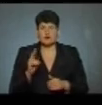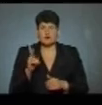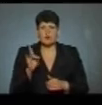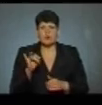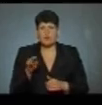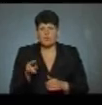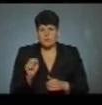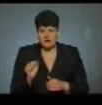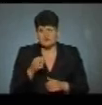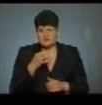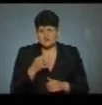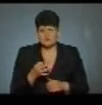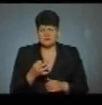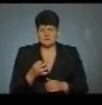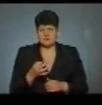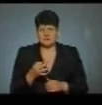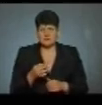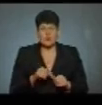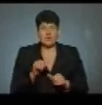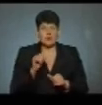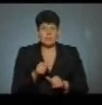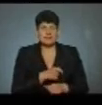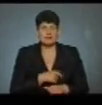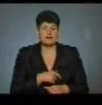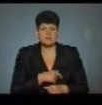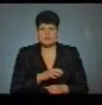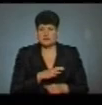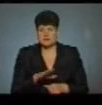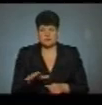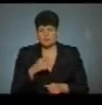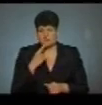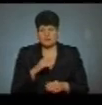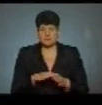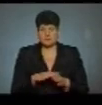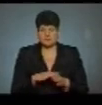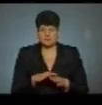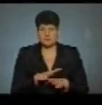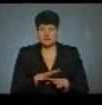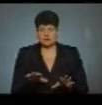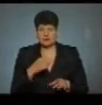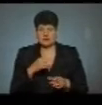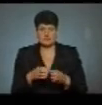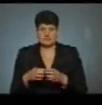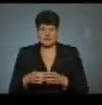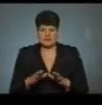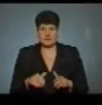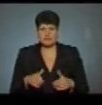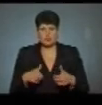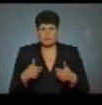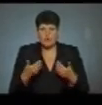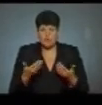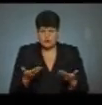«Самопомочі». Він прокоментував це так. Деякі депутати, не буду називати прізвищ, не буду називати фракції, але ті, які дають